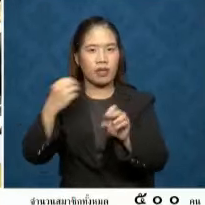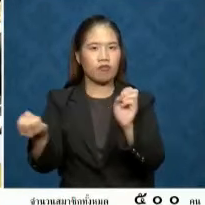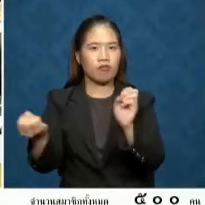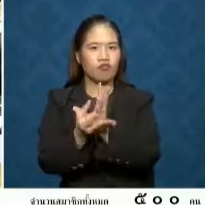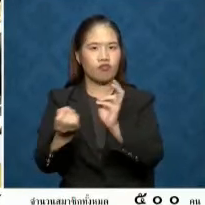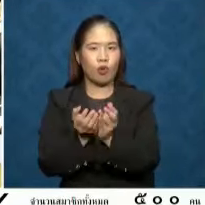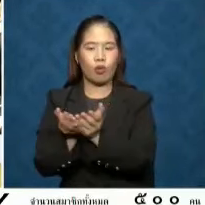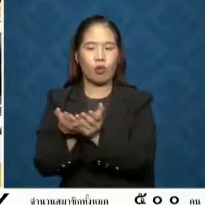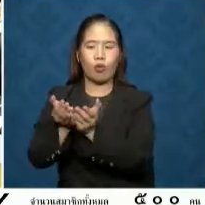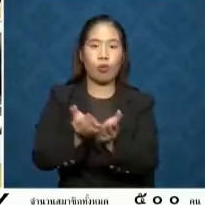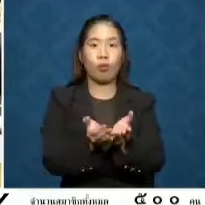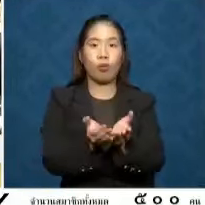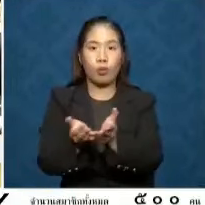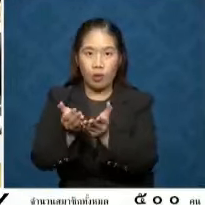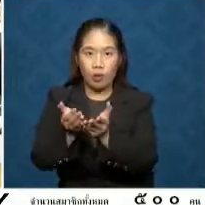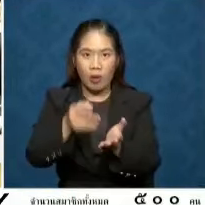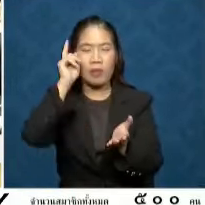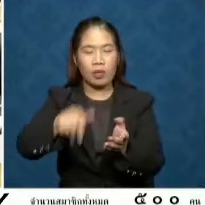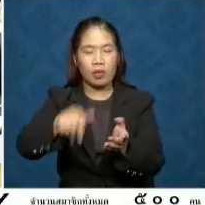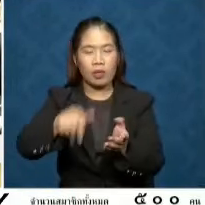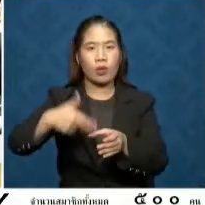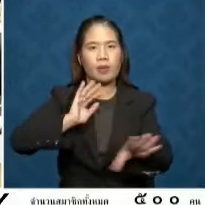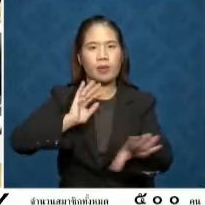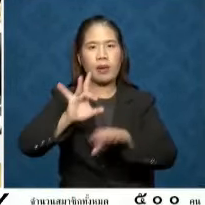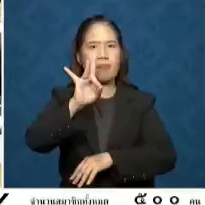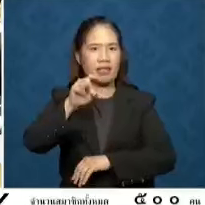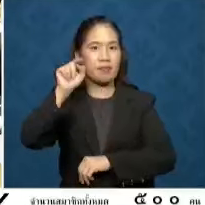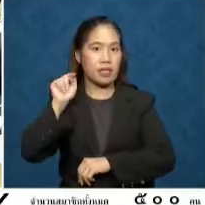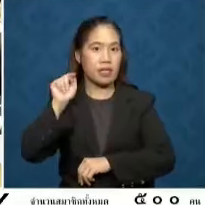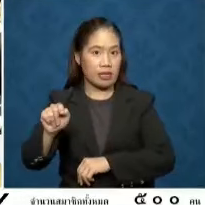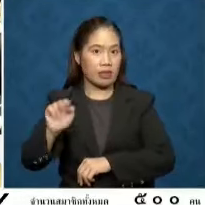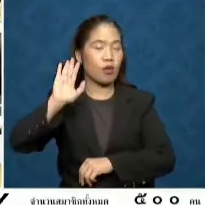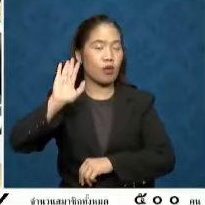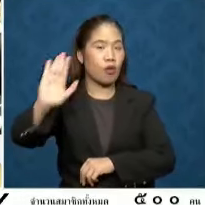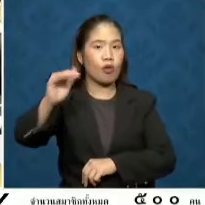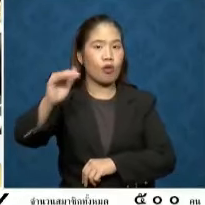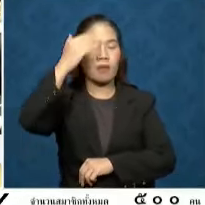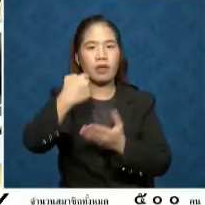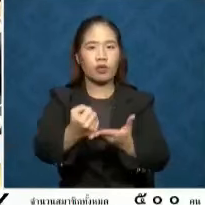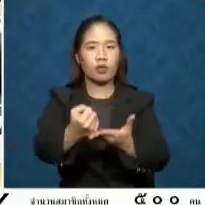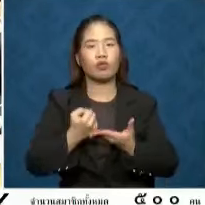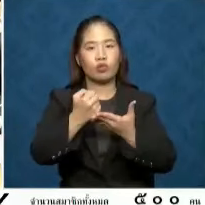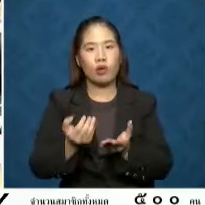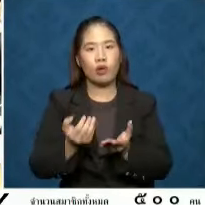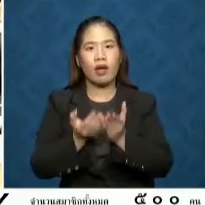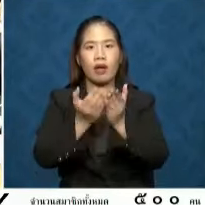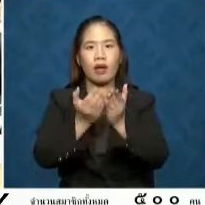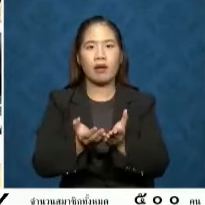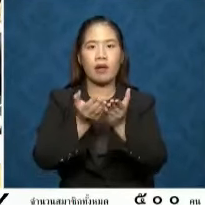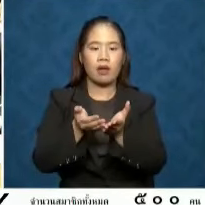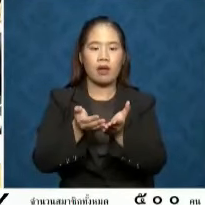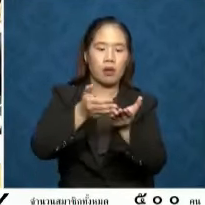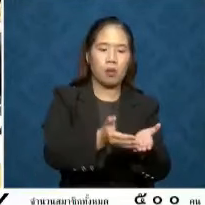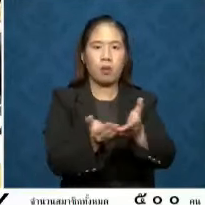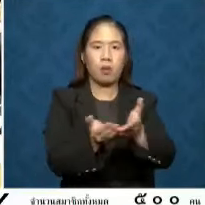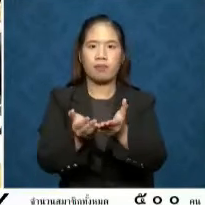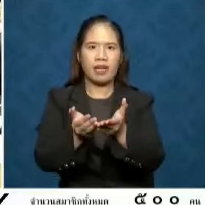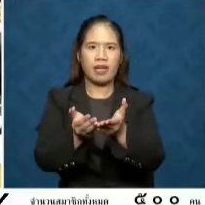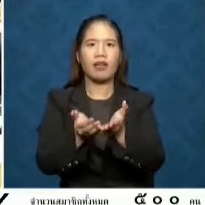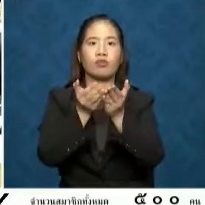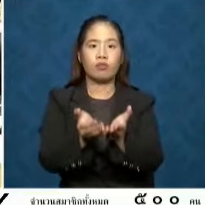เรือเรือสุโขทัยควรจะต้องเติมน้ำมันไปได้สัก 80% ครับของถังเชื้อเพลิงเพื่อที่จะได้ช่วยถ่วงน้ำหนักให้เรือโคลงน้อยลงแต่ข้อมูลจ